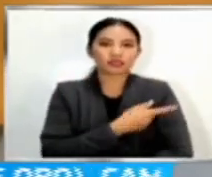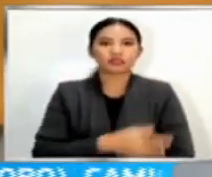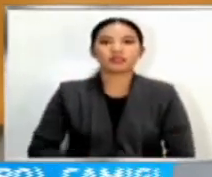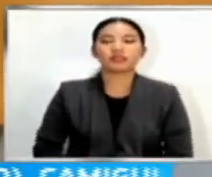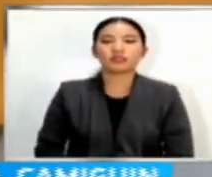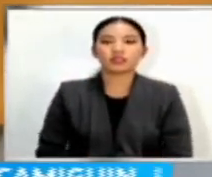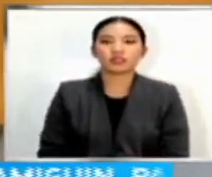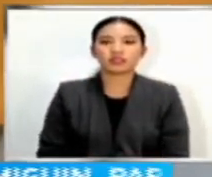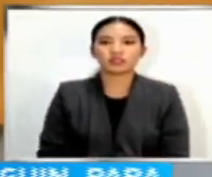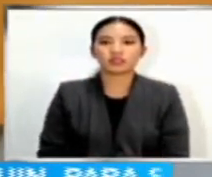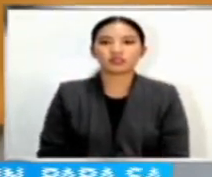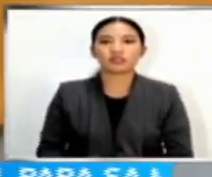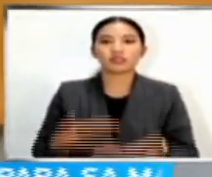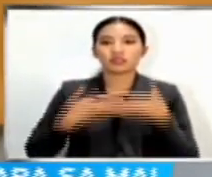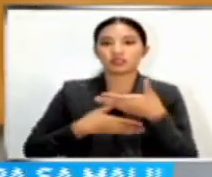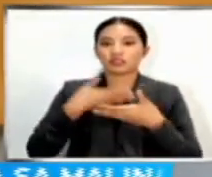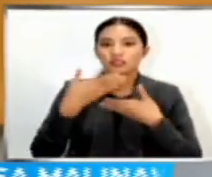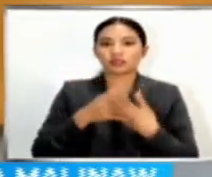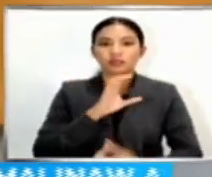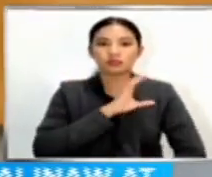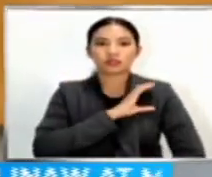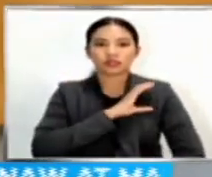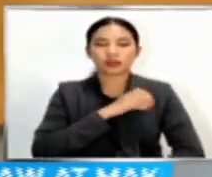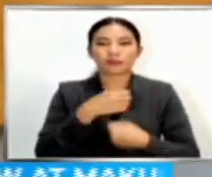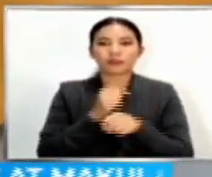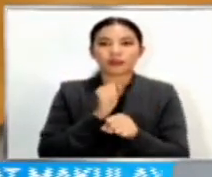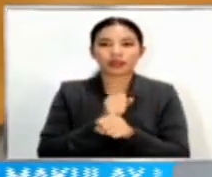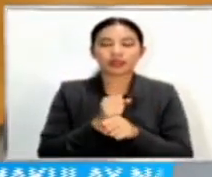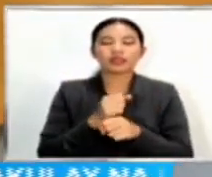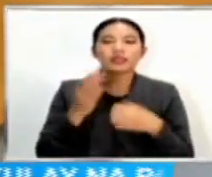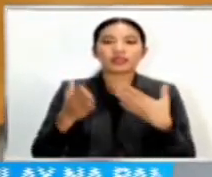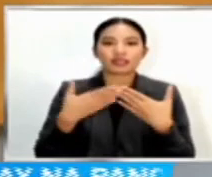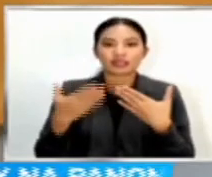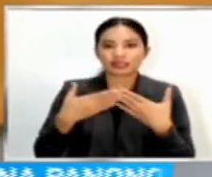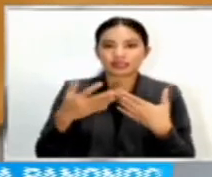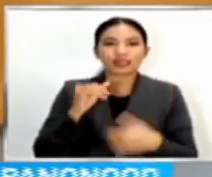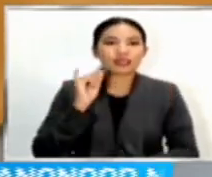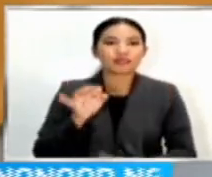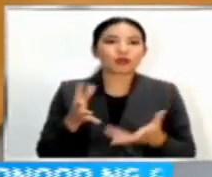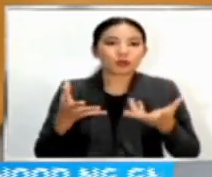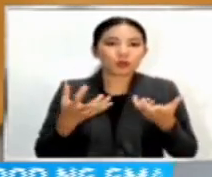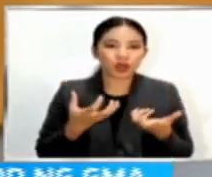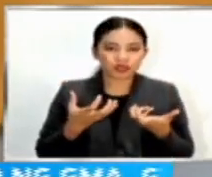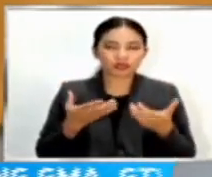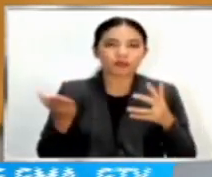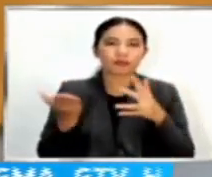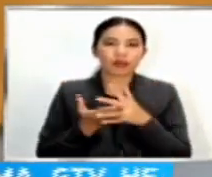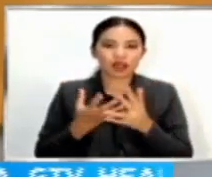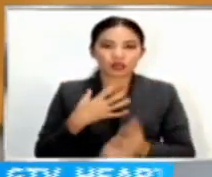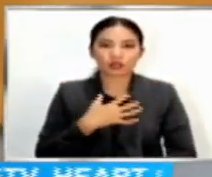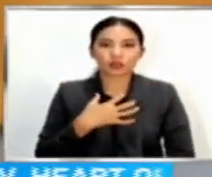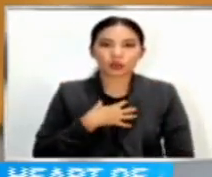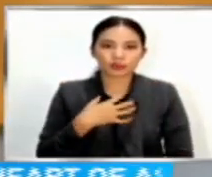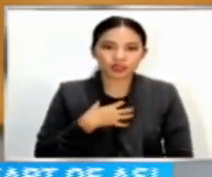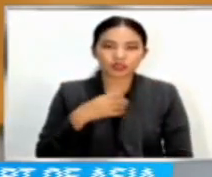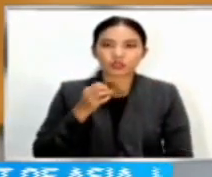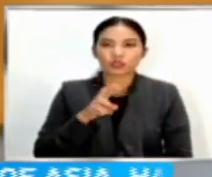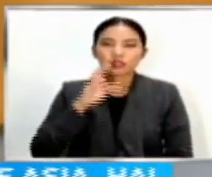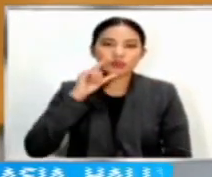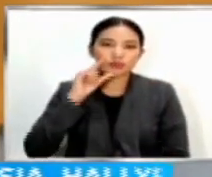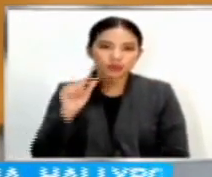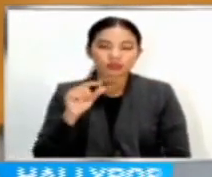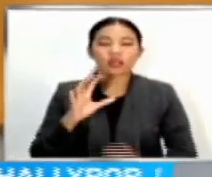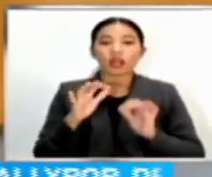Pinadali ng pulisya ang paghahain ng sumbong o reklamo. Bukod po sa text sa social media, may iba pang online platform